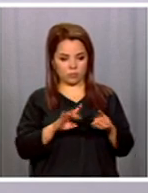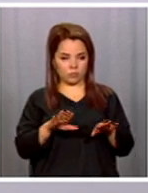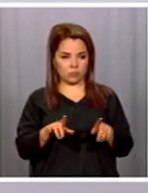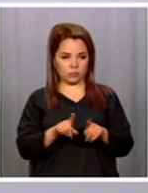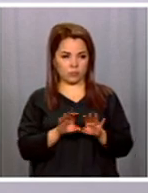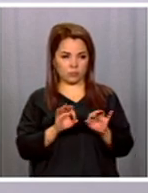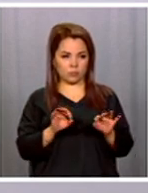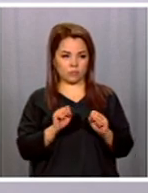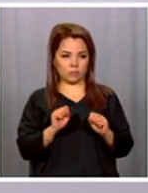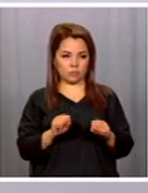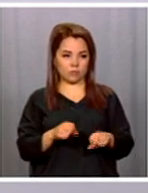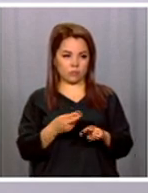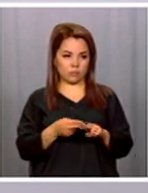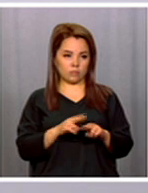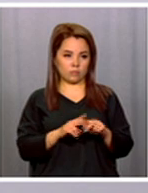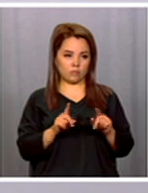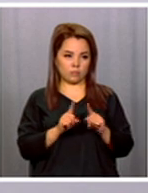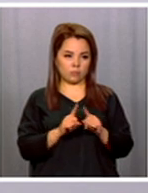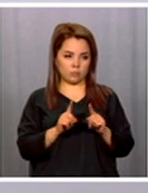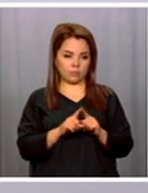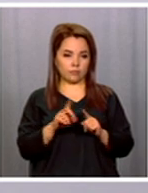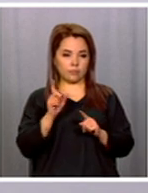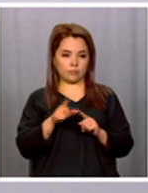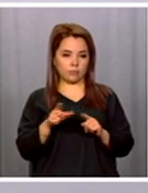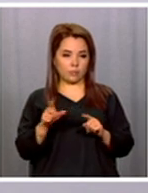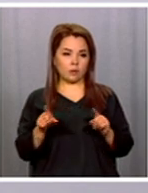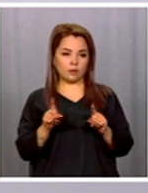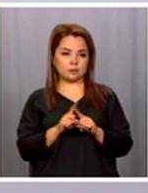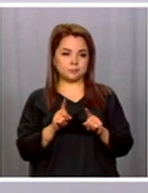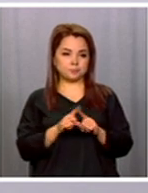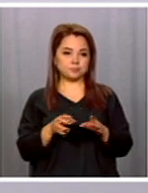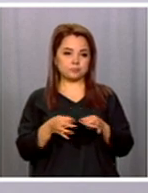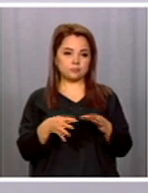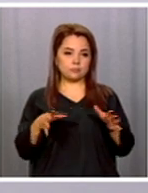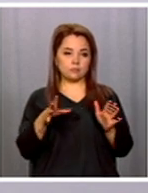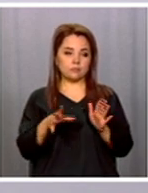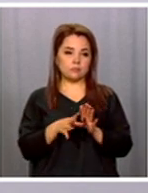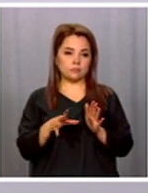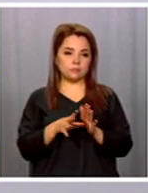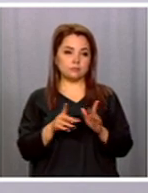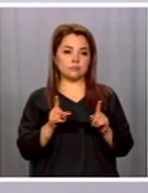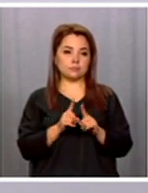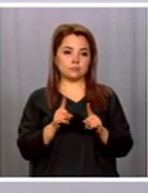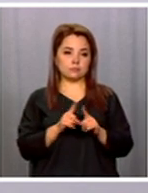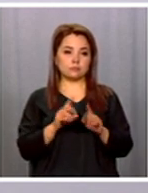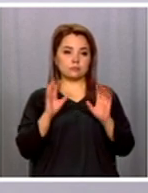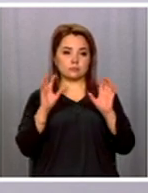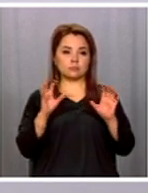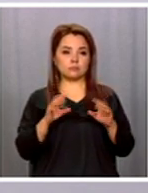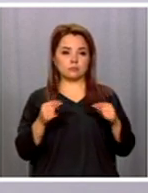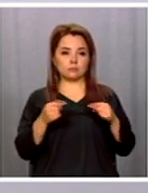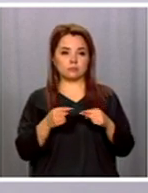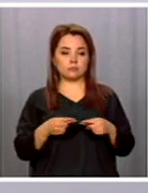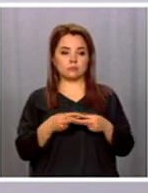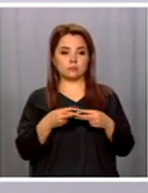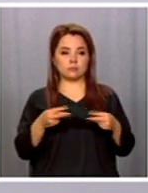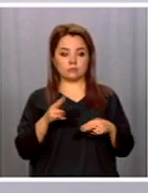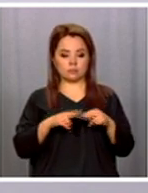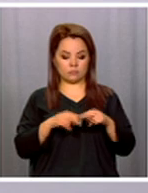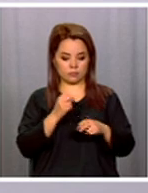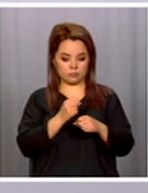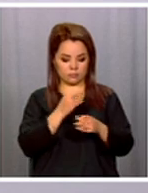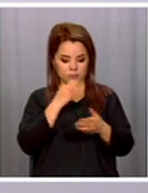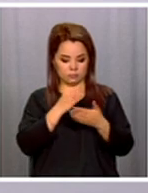айтуға болады. Және де азаматтық ядролық энергетикаға заңмен тыйым салынған елдерде бар. Ол